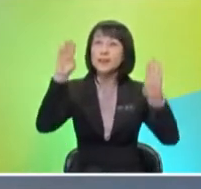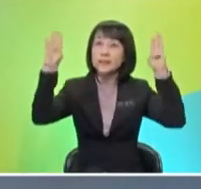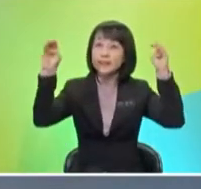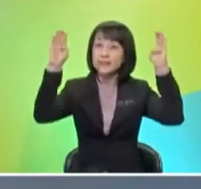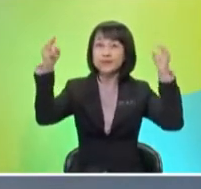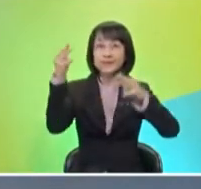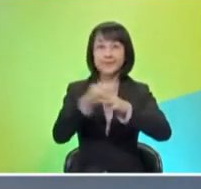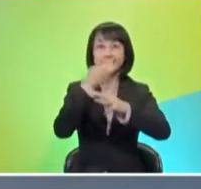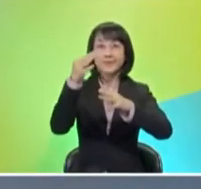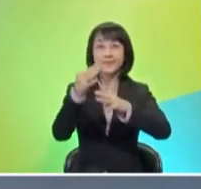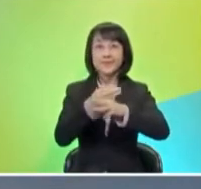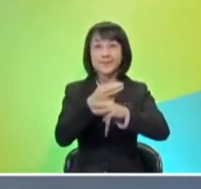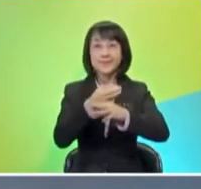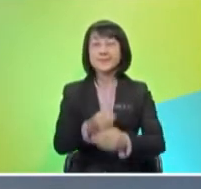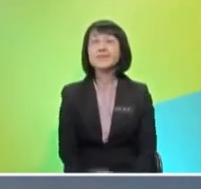Matematika